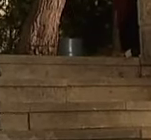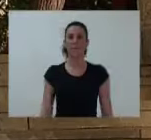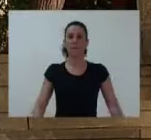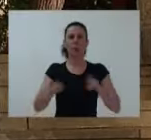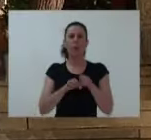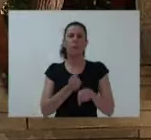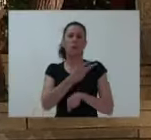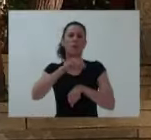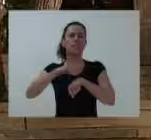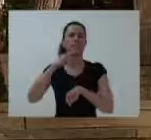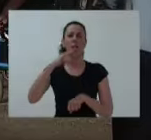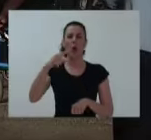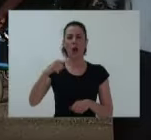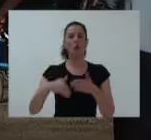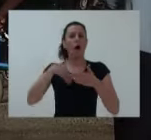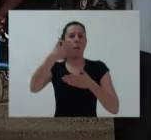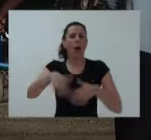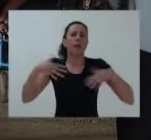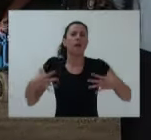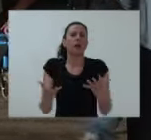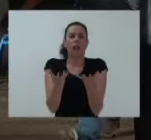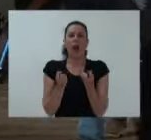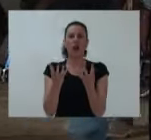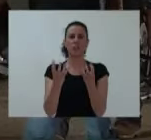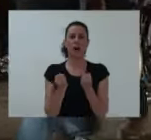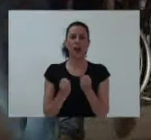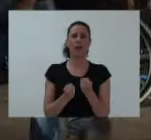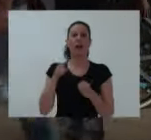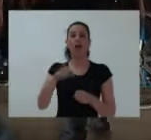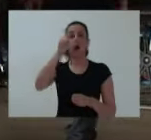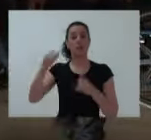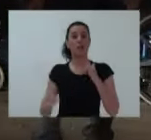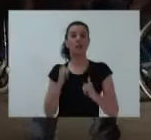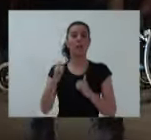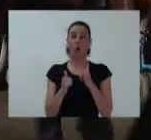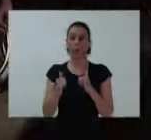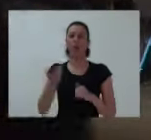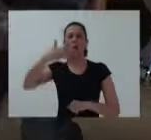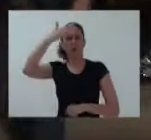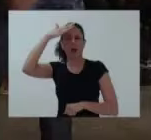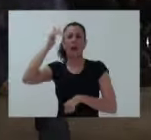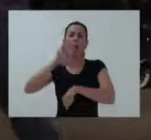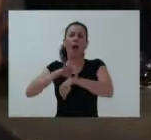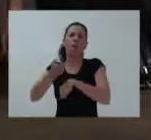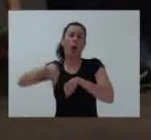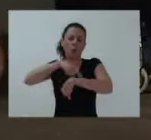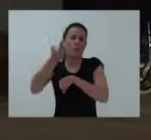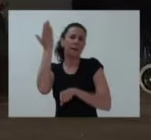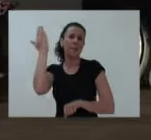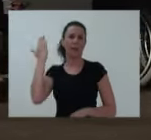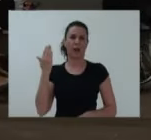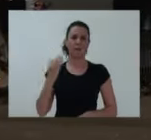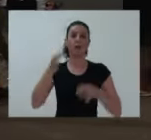مع مرور السنوات وأمام كثرة الحاجات لدى الأشخاص المعوقين والمرضى بأمراض مزمنة